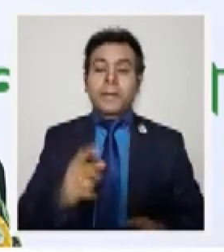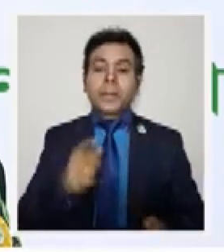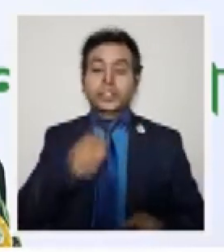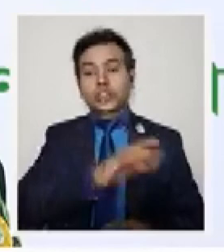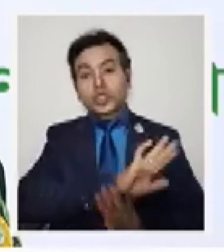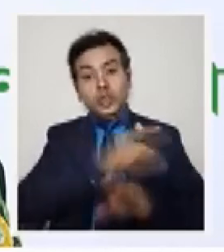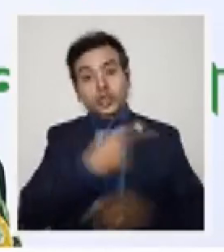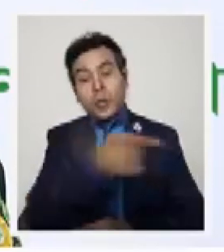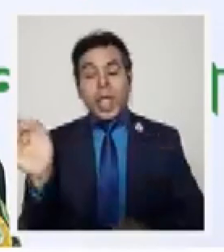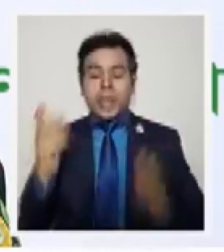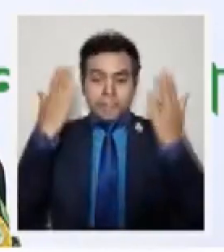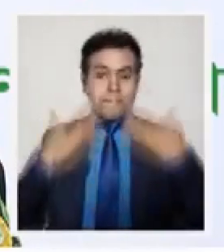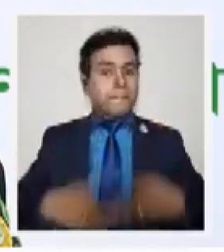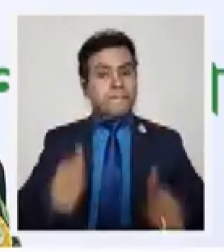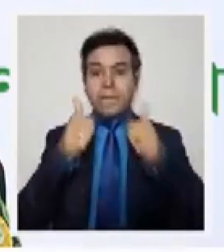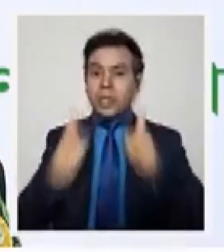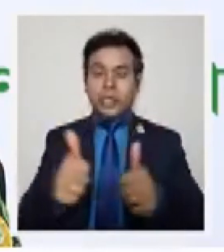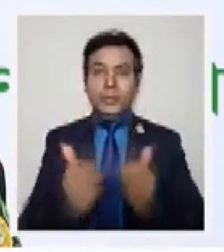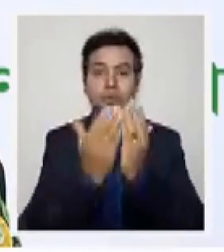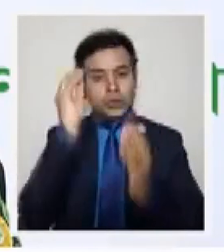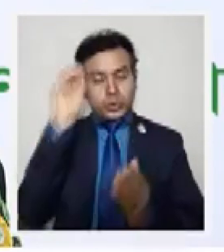স্তন দান করা থেকে বিরত থাকবেন না।